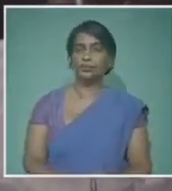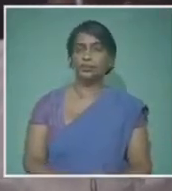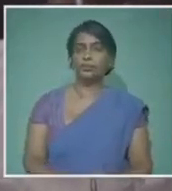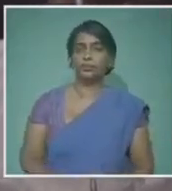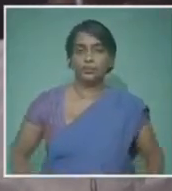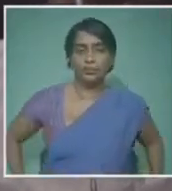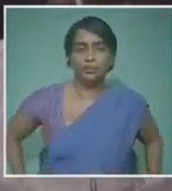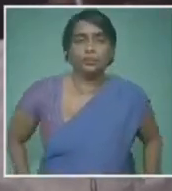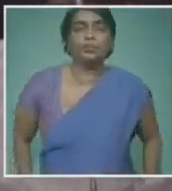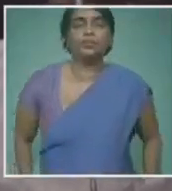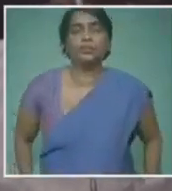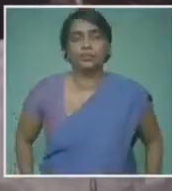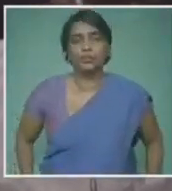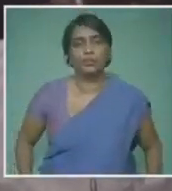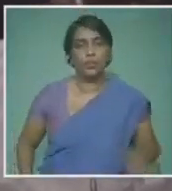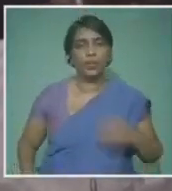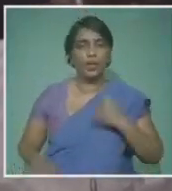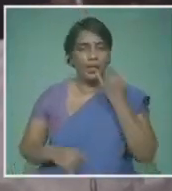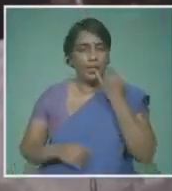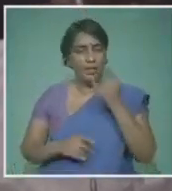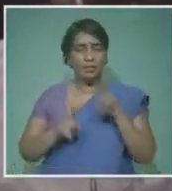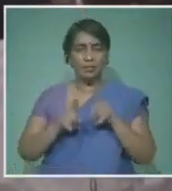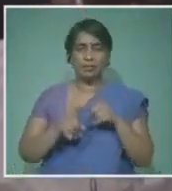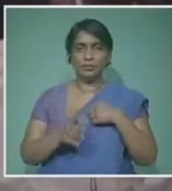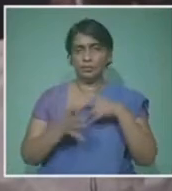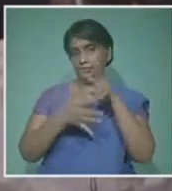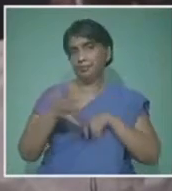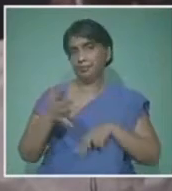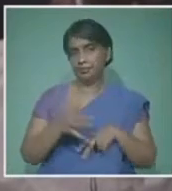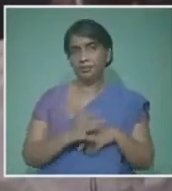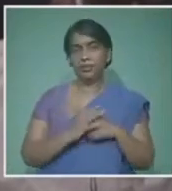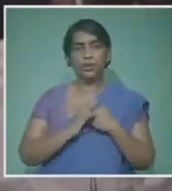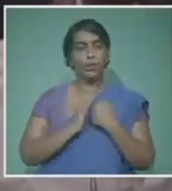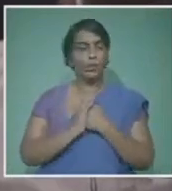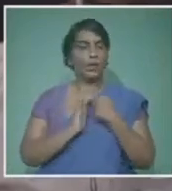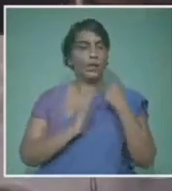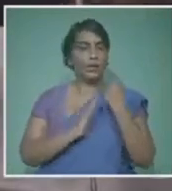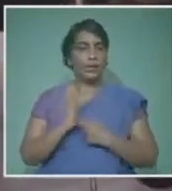මම පහසුස්තකා කියවන්නම් ගරු නීතිපතිතුමා විසින්